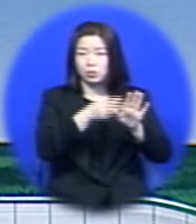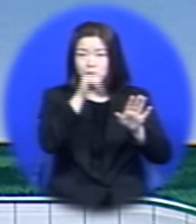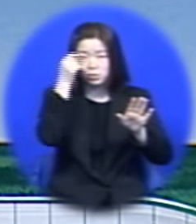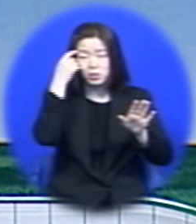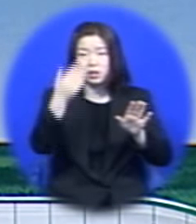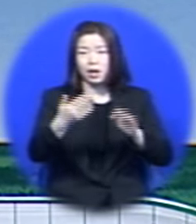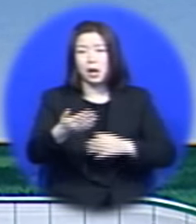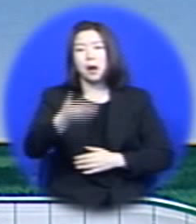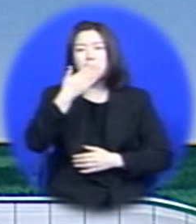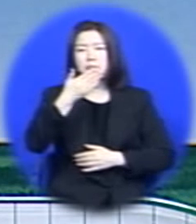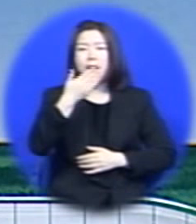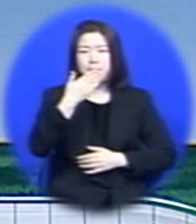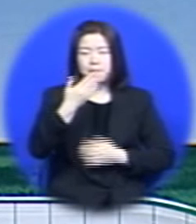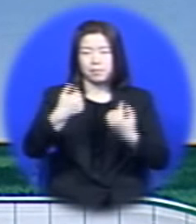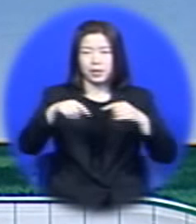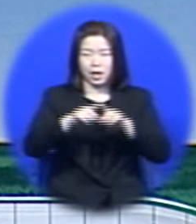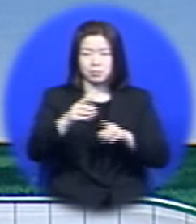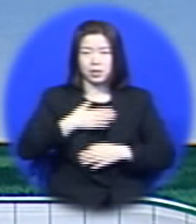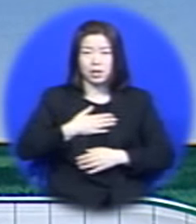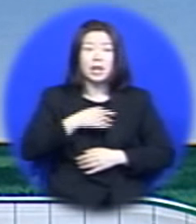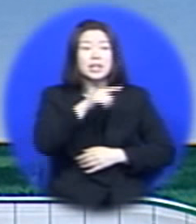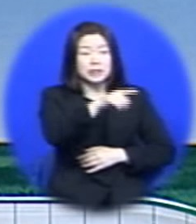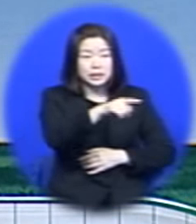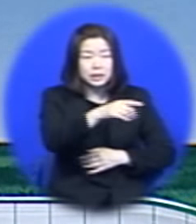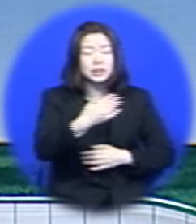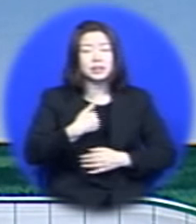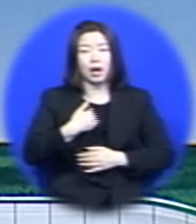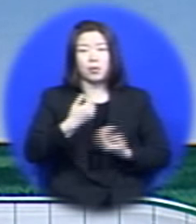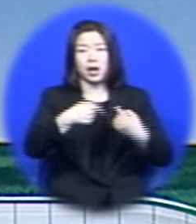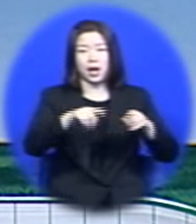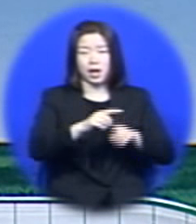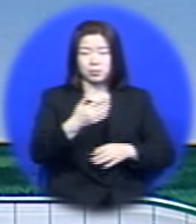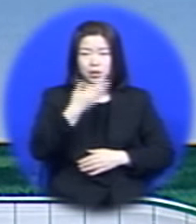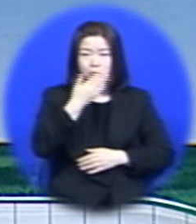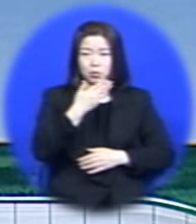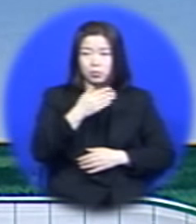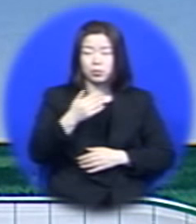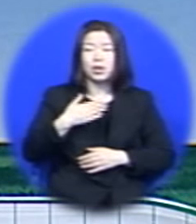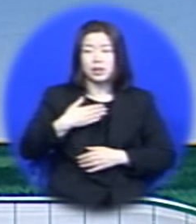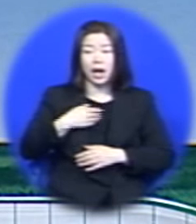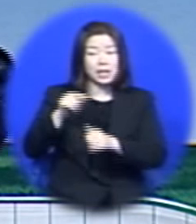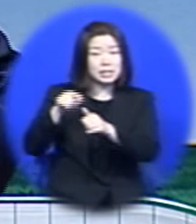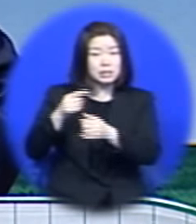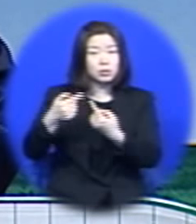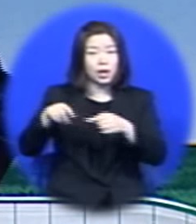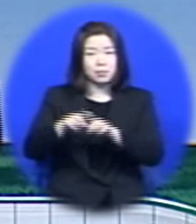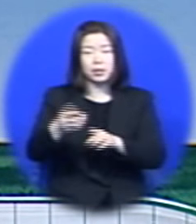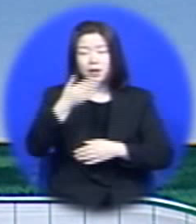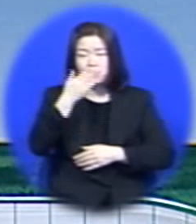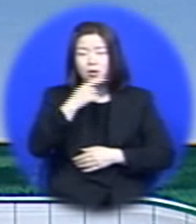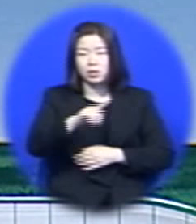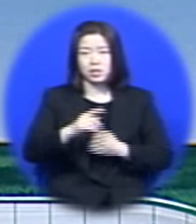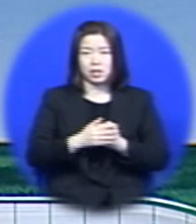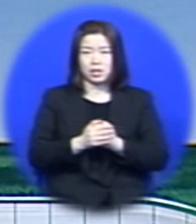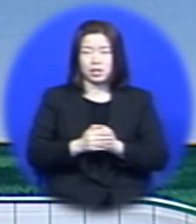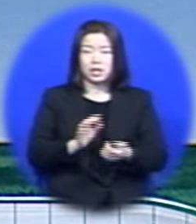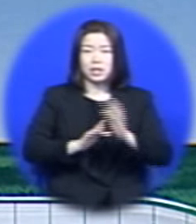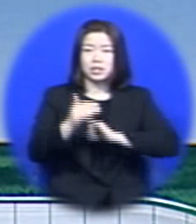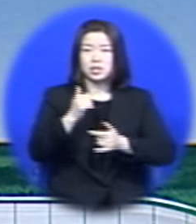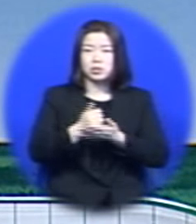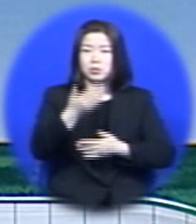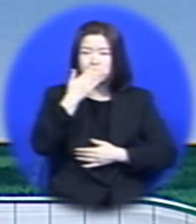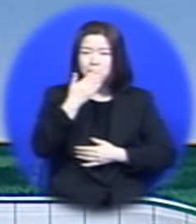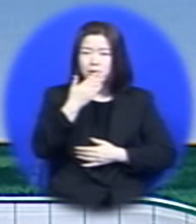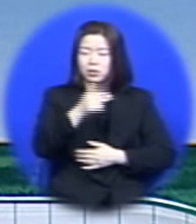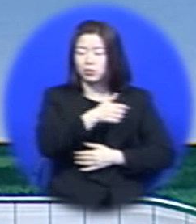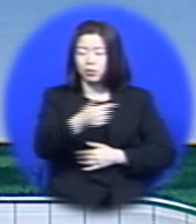같이. 그는 나와 더불어 먹고 나는 그와 더불어 먹으리라. 예수님은 밥 먹는 걸 굉장히